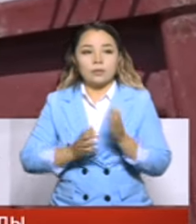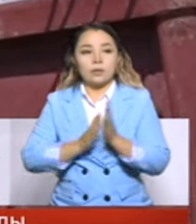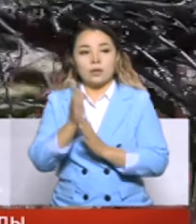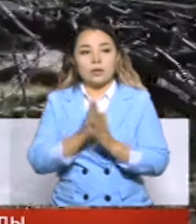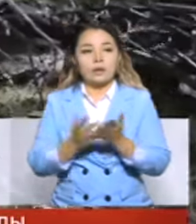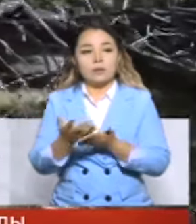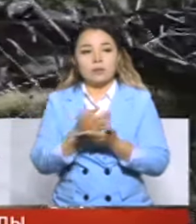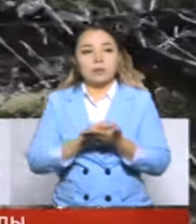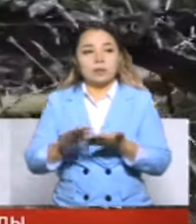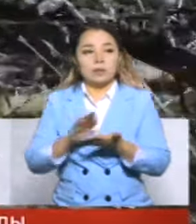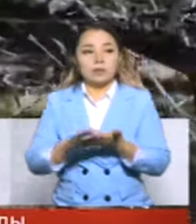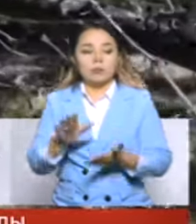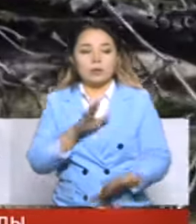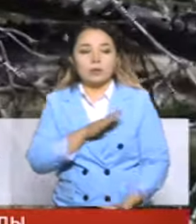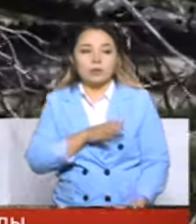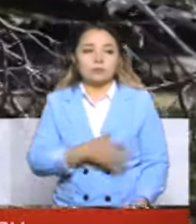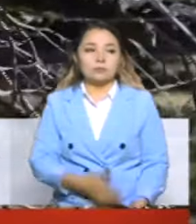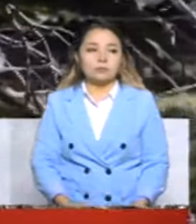отады.